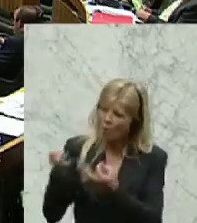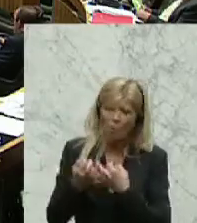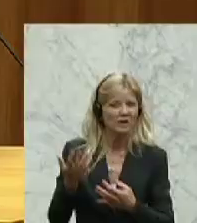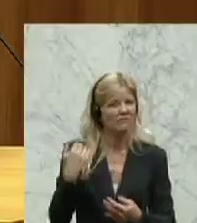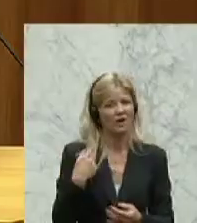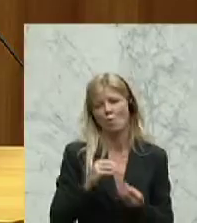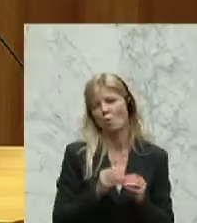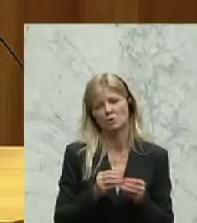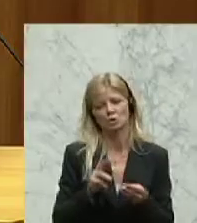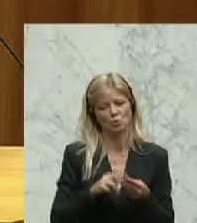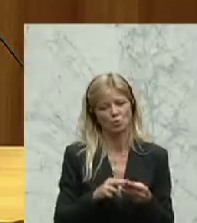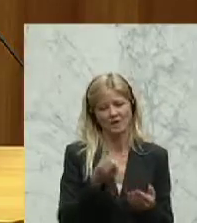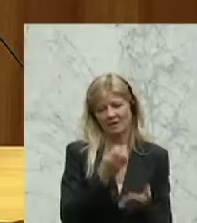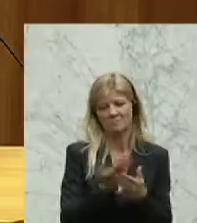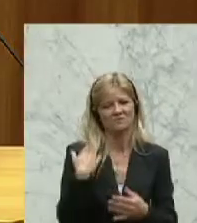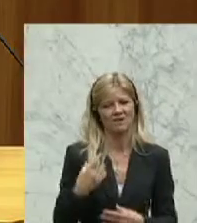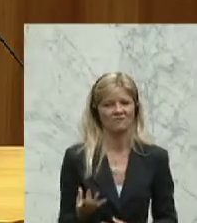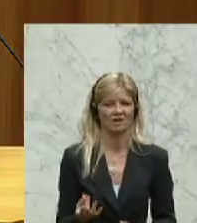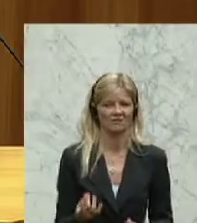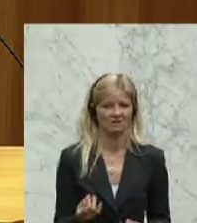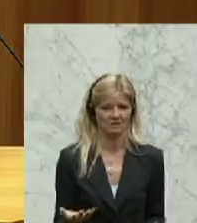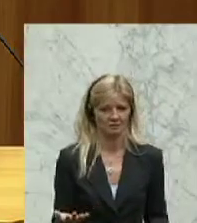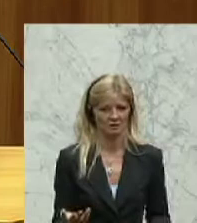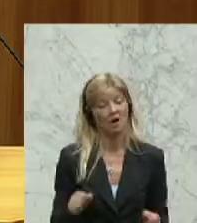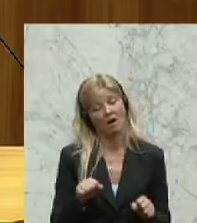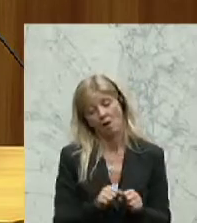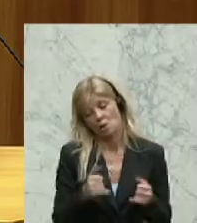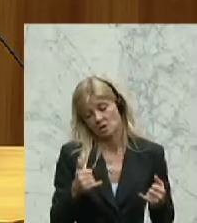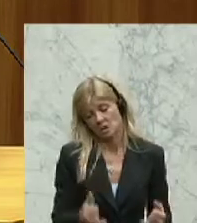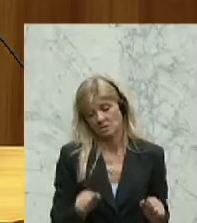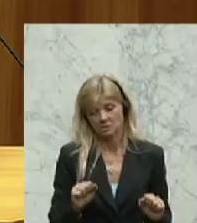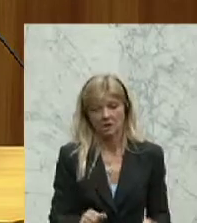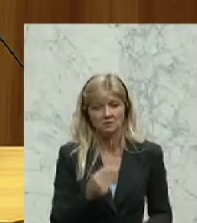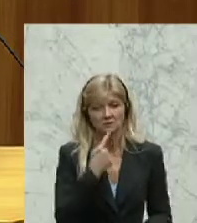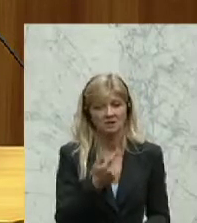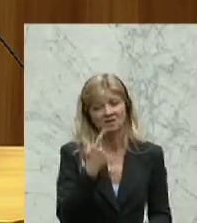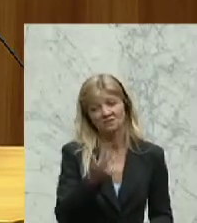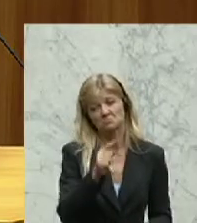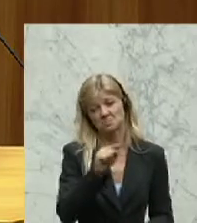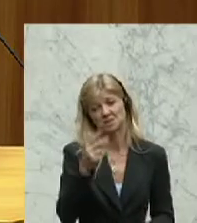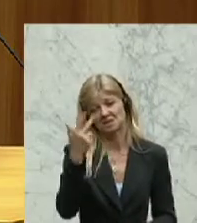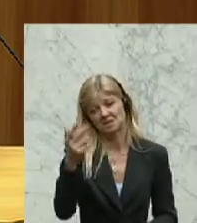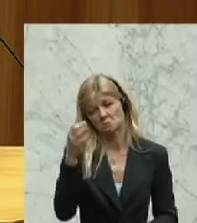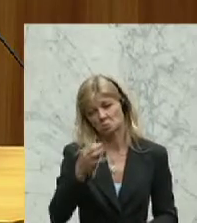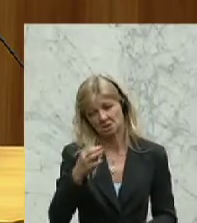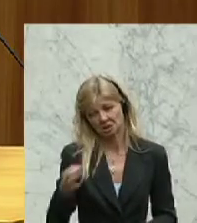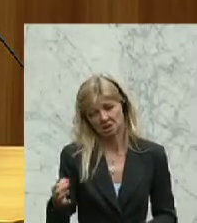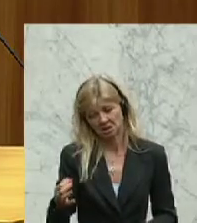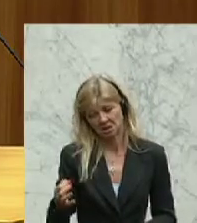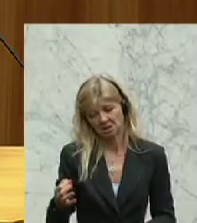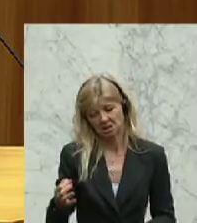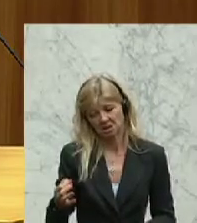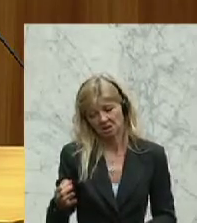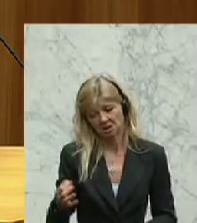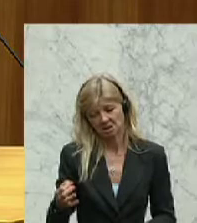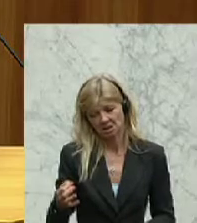auch jetzt kann man davon ausgehen dass circa 20 bis 30 prozent allein an administration